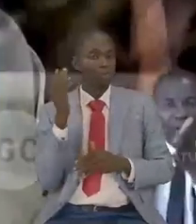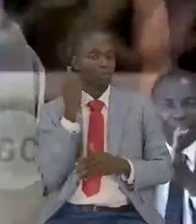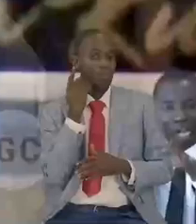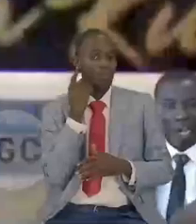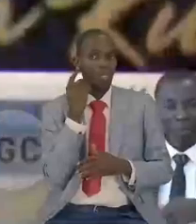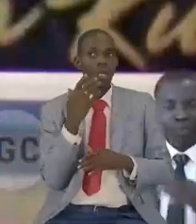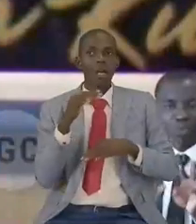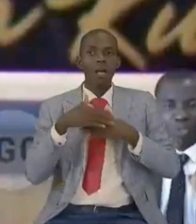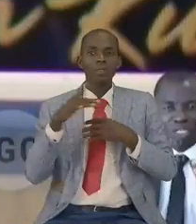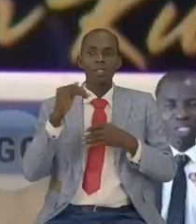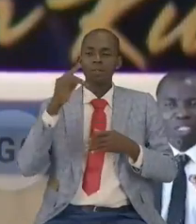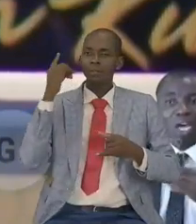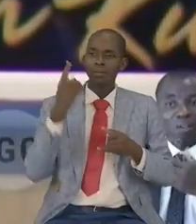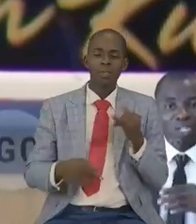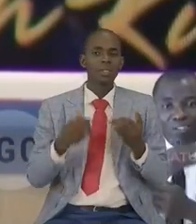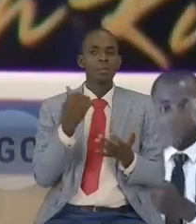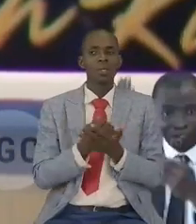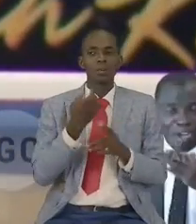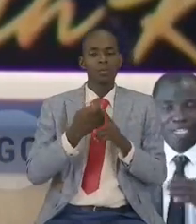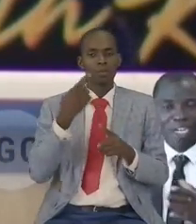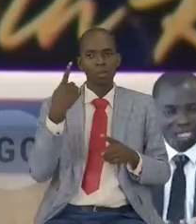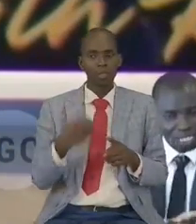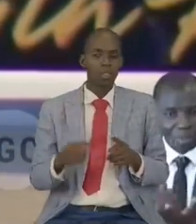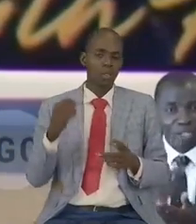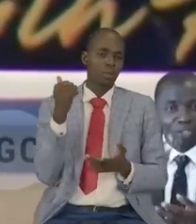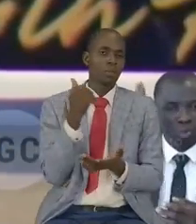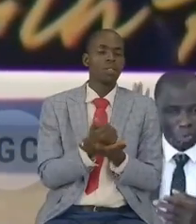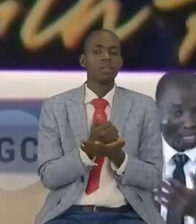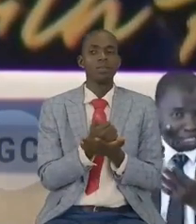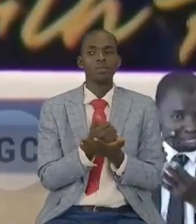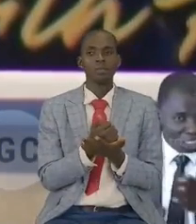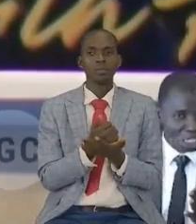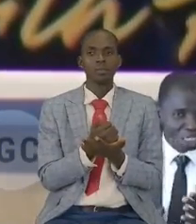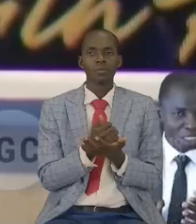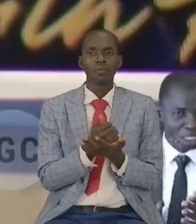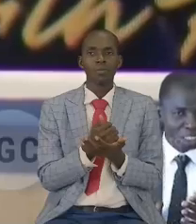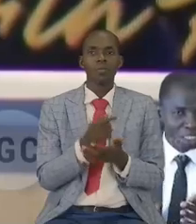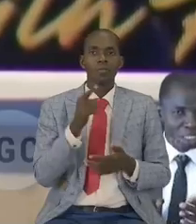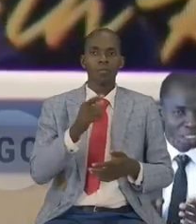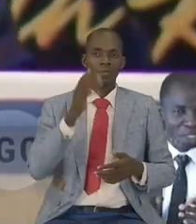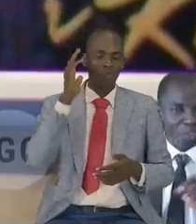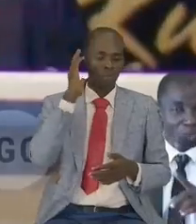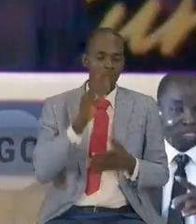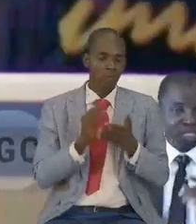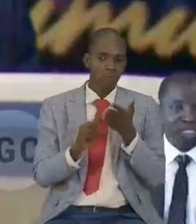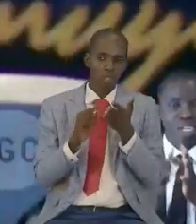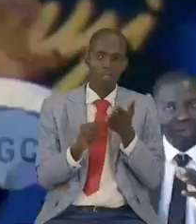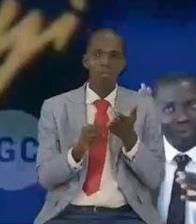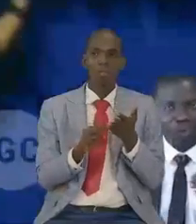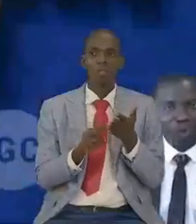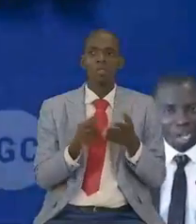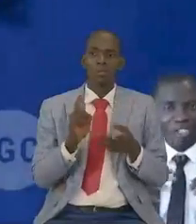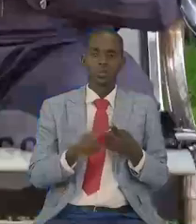de l'homme de Dieu, après le dernier amen, tu vas t'examiner pour